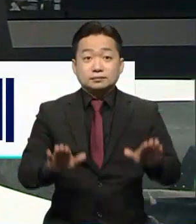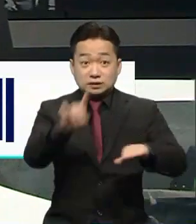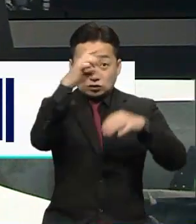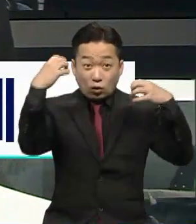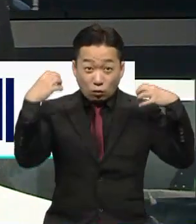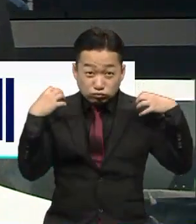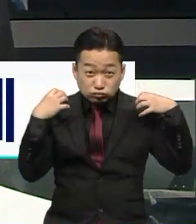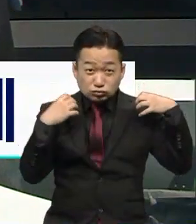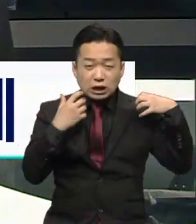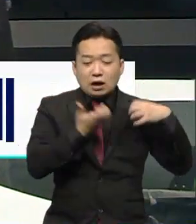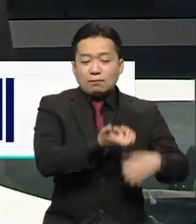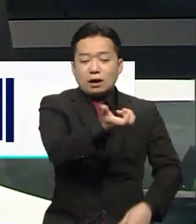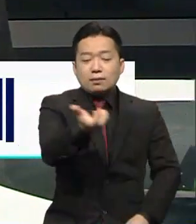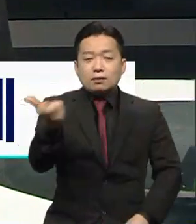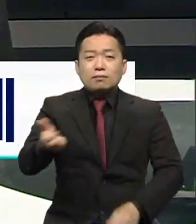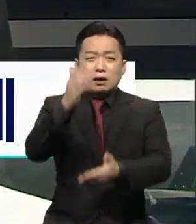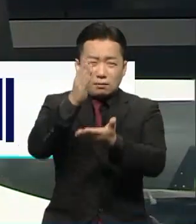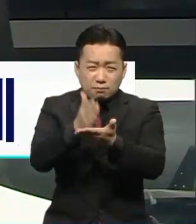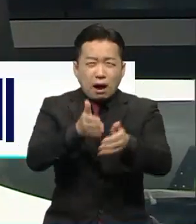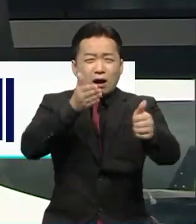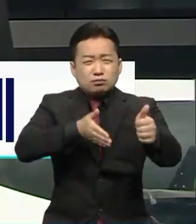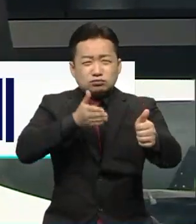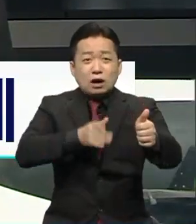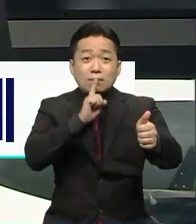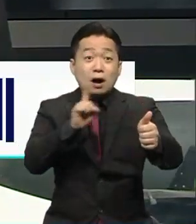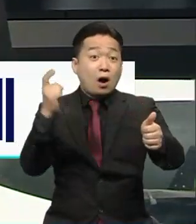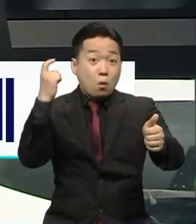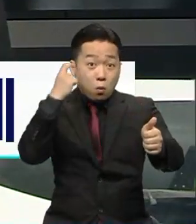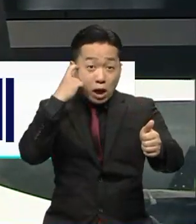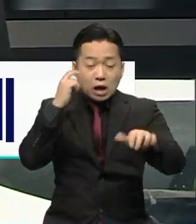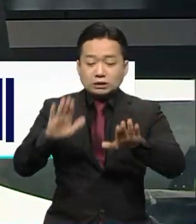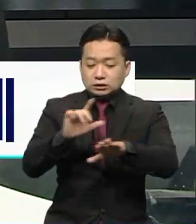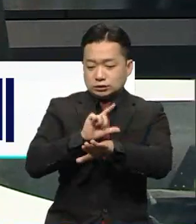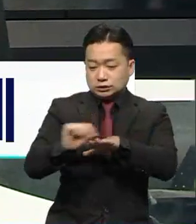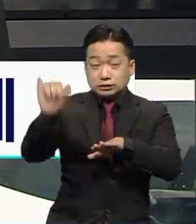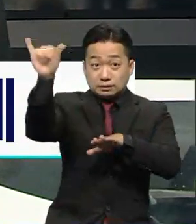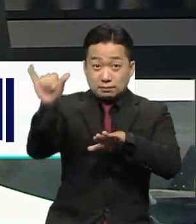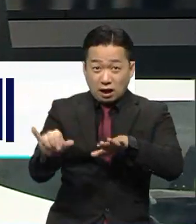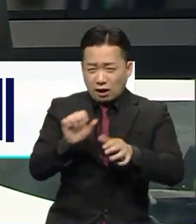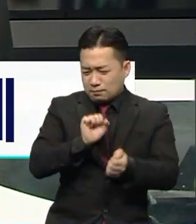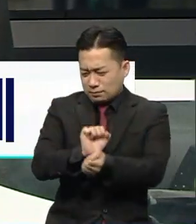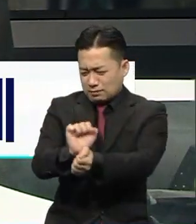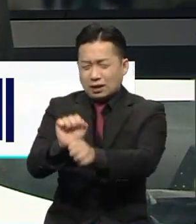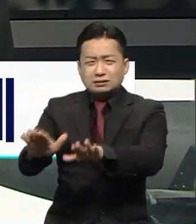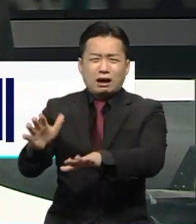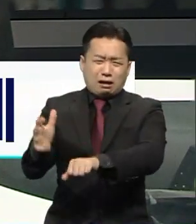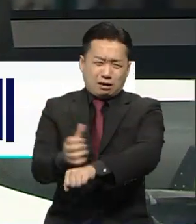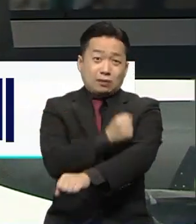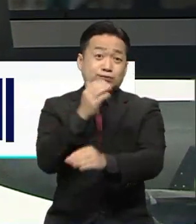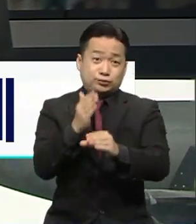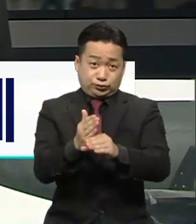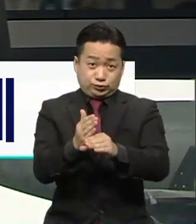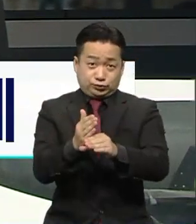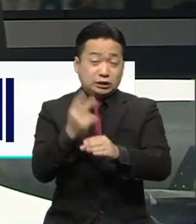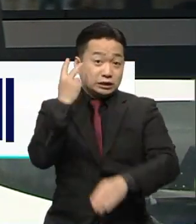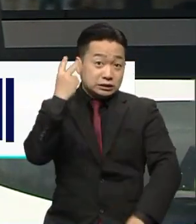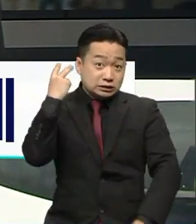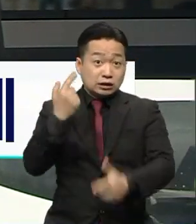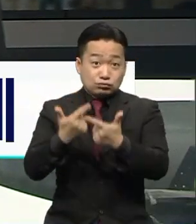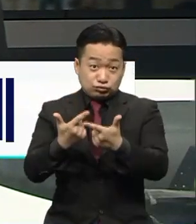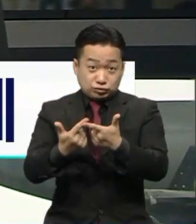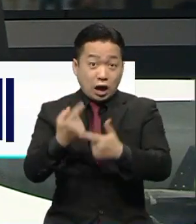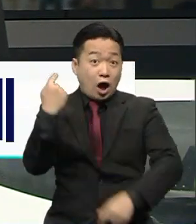네, 정부가 이렇게 이동 자제를 거듭 요청한 건 그만큼 비수도권 확산세가 거세기 때문입니다. 그제는